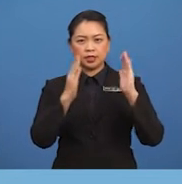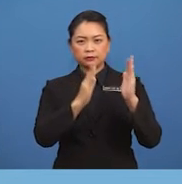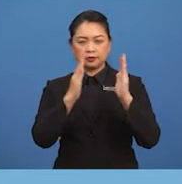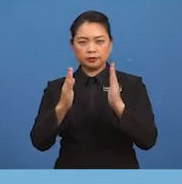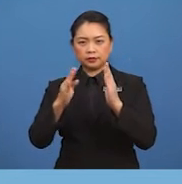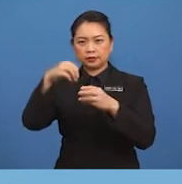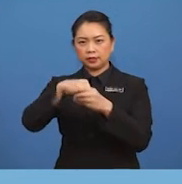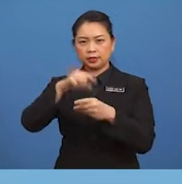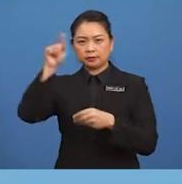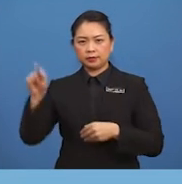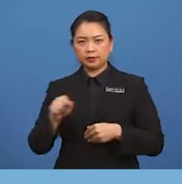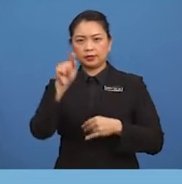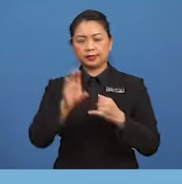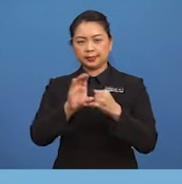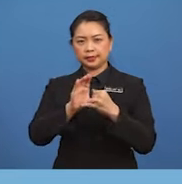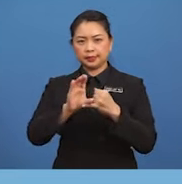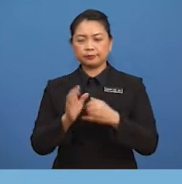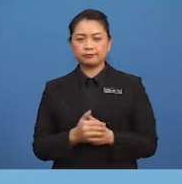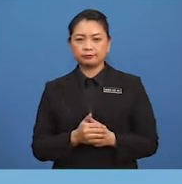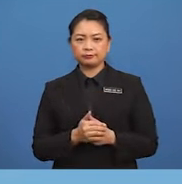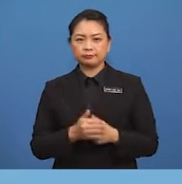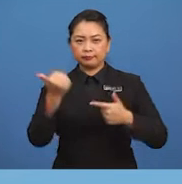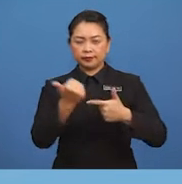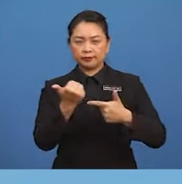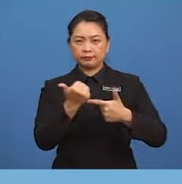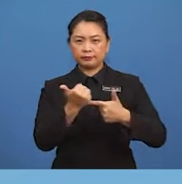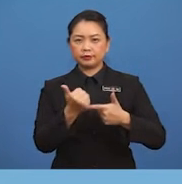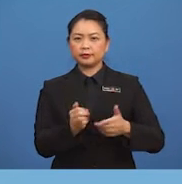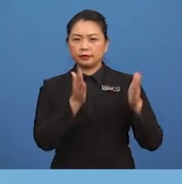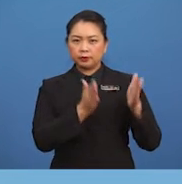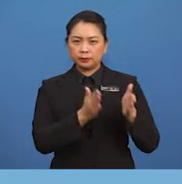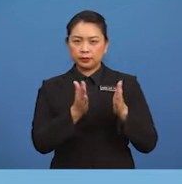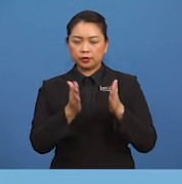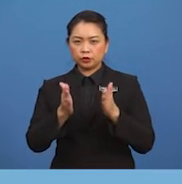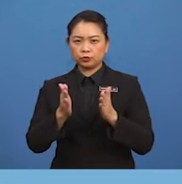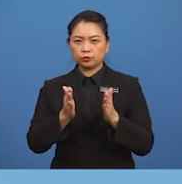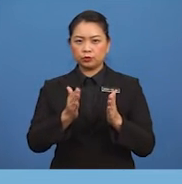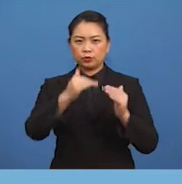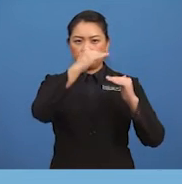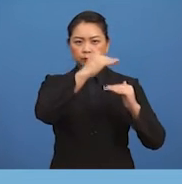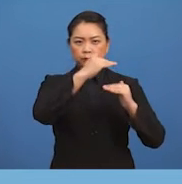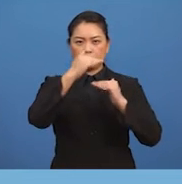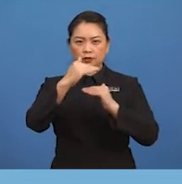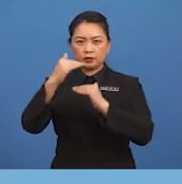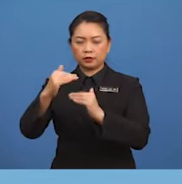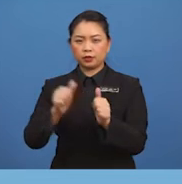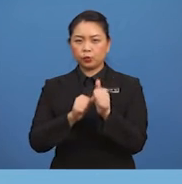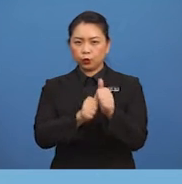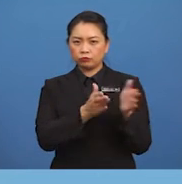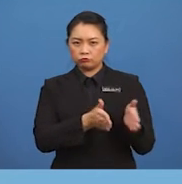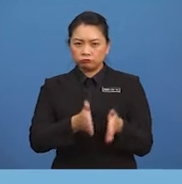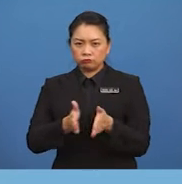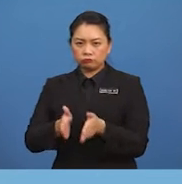fasa dalam kitar sel. Yang kedua, menyusun peringkat mitosis